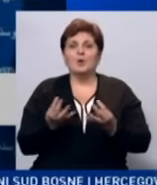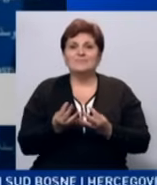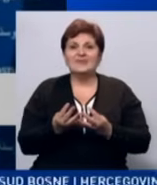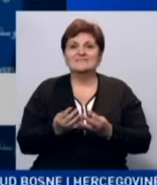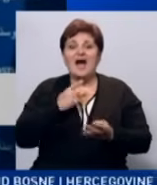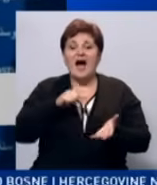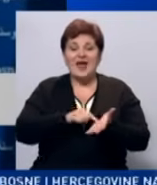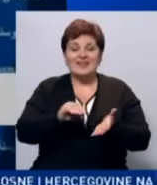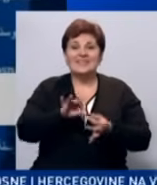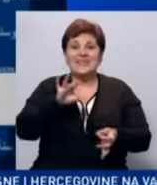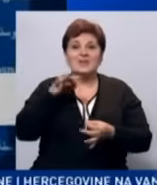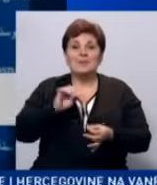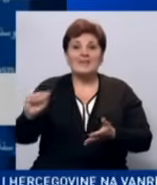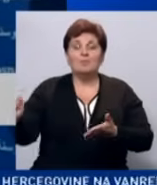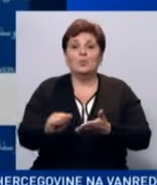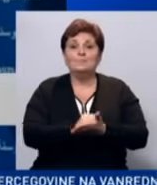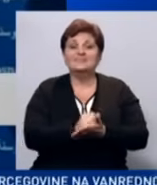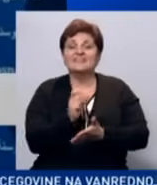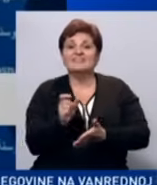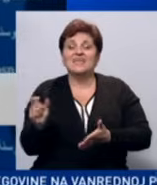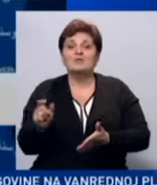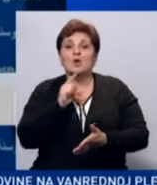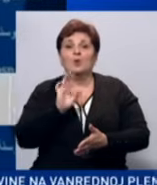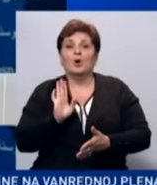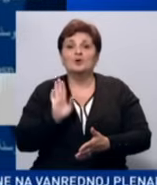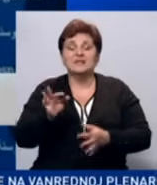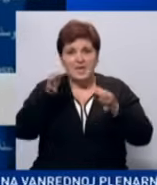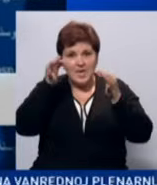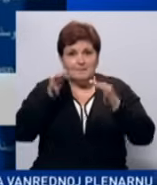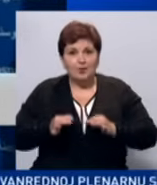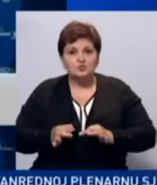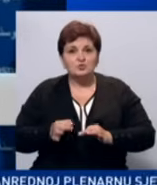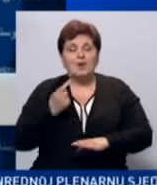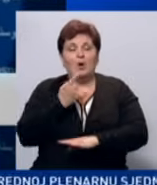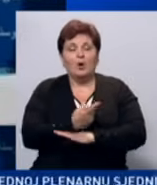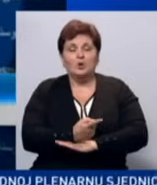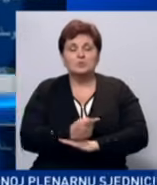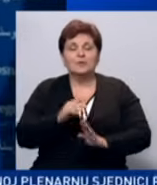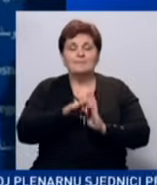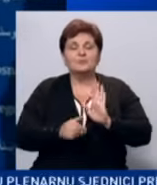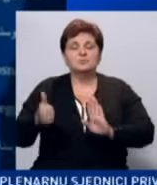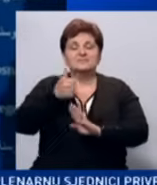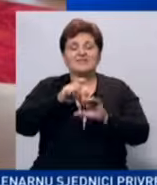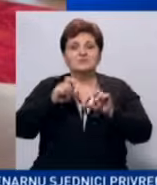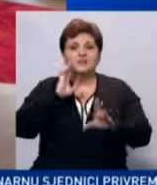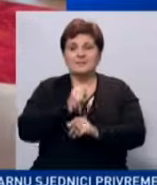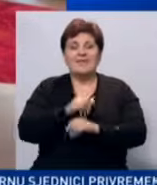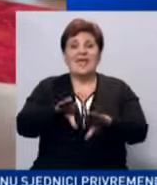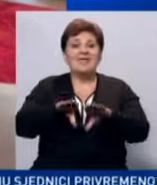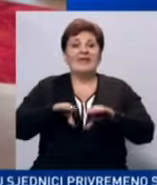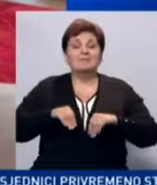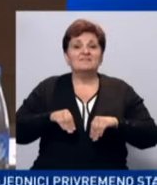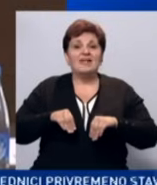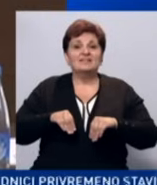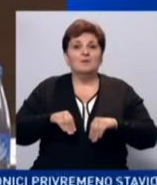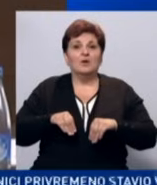iz dokumenta ne mogu uklanjati dijelovi koji se odnose na poštivanje odluka Ustavnog suda Bosne i Hercegovine. Neprihvatljivim